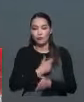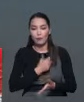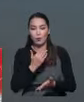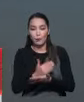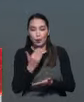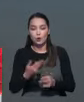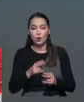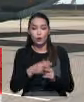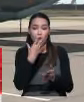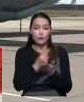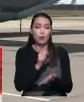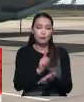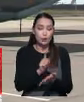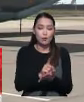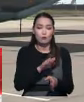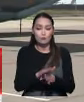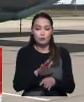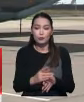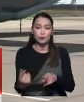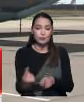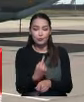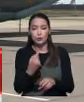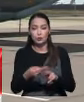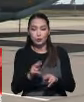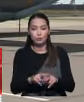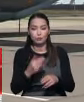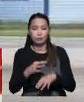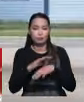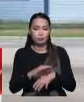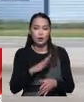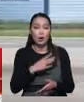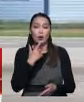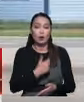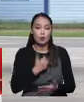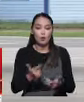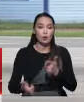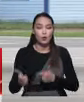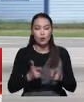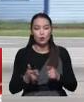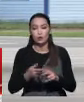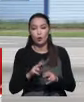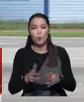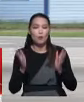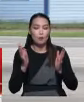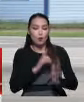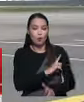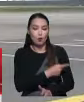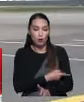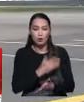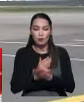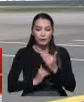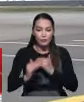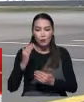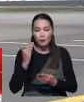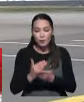өз міндеттерін Голан жоталарында алғаш рет дербес орындауға кірісті. Бұл әскеріміздің дайындық деңгейінің жоғары екенін және еліміздің әлемдік